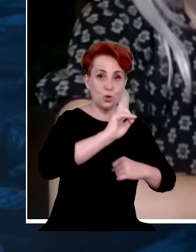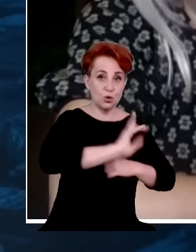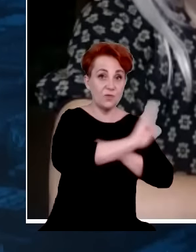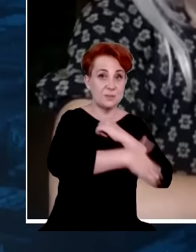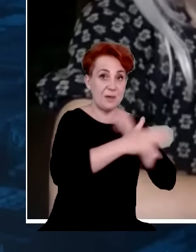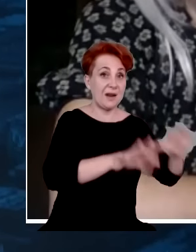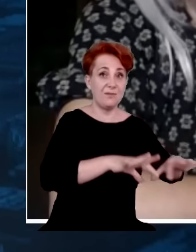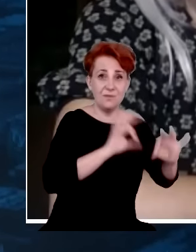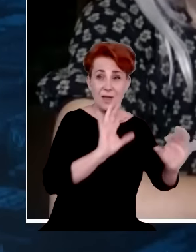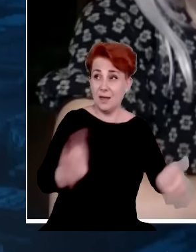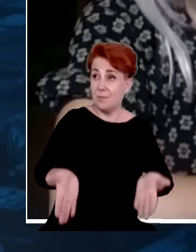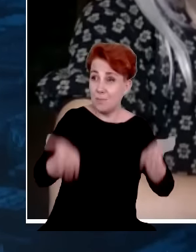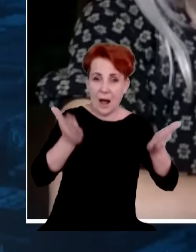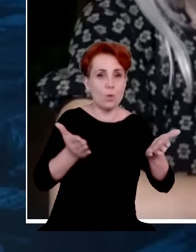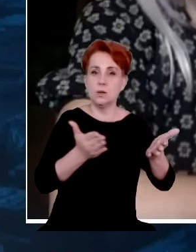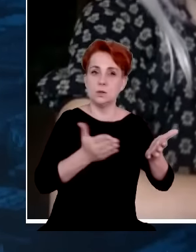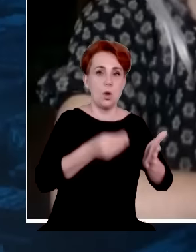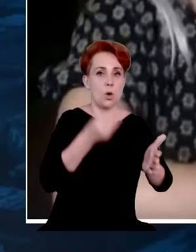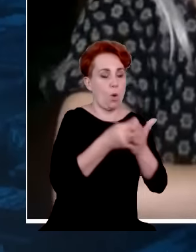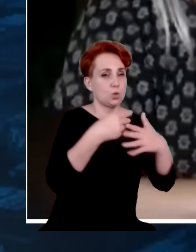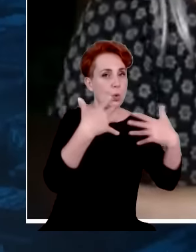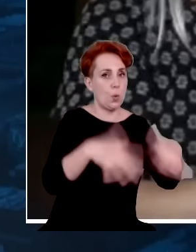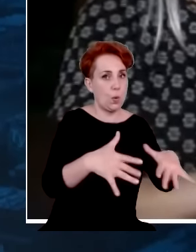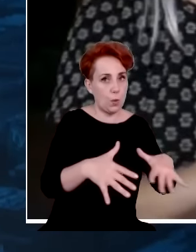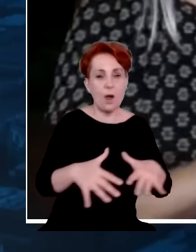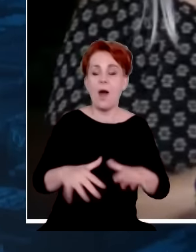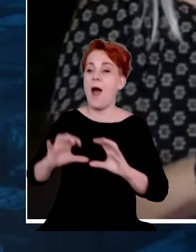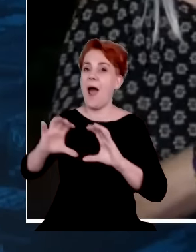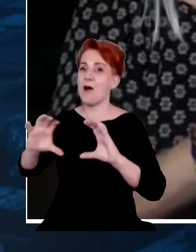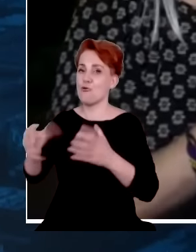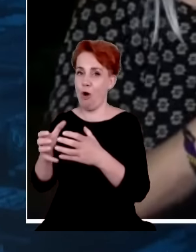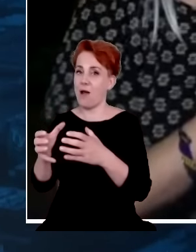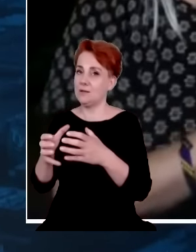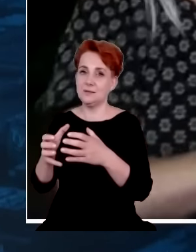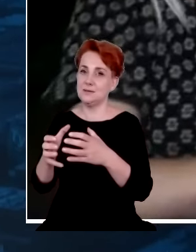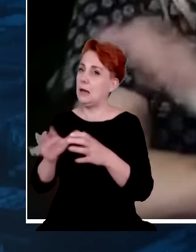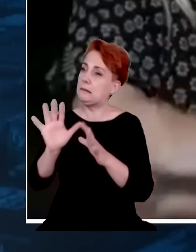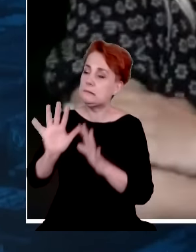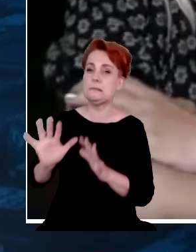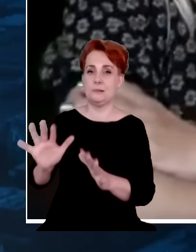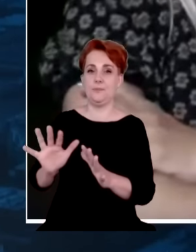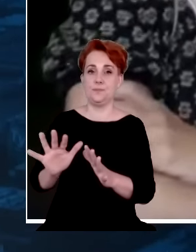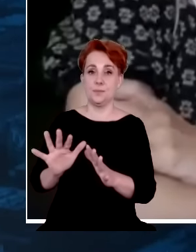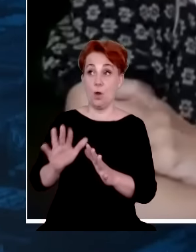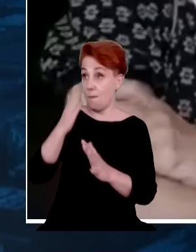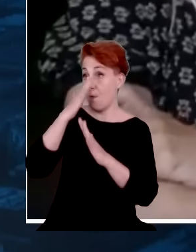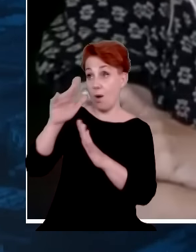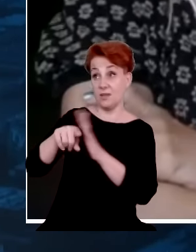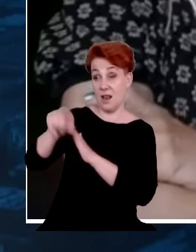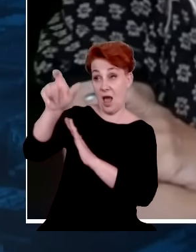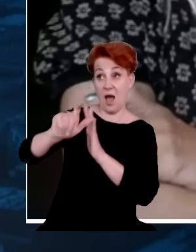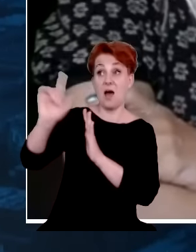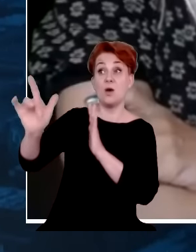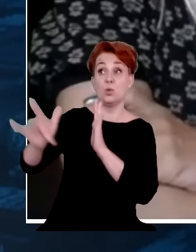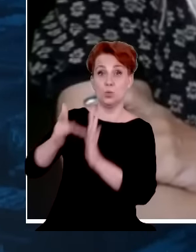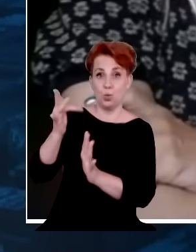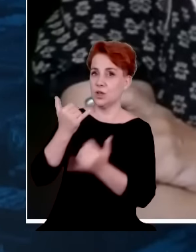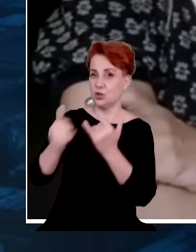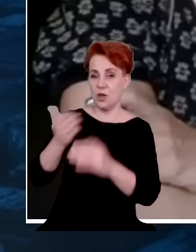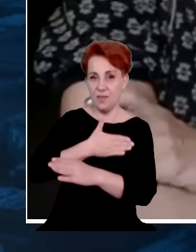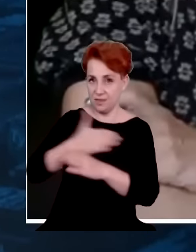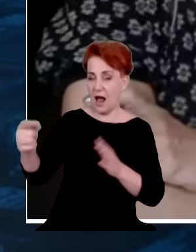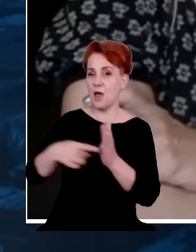niż rozpad koalicji czyli daje Tuskowi do zrozumienia że jeżeli dalej będziecie tak mocno forsować liberalizację prawa aborcyjnego